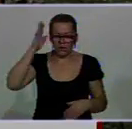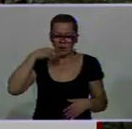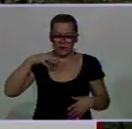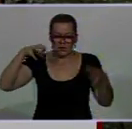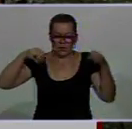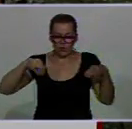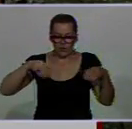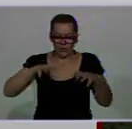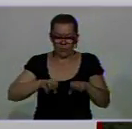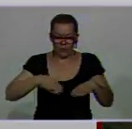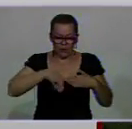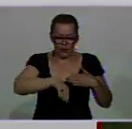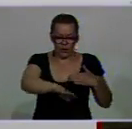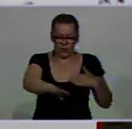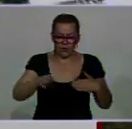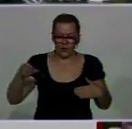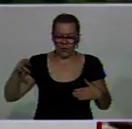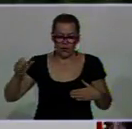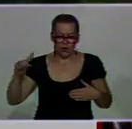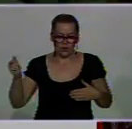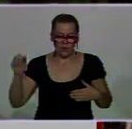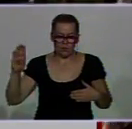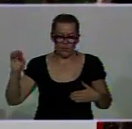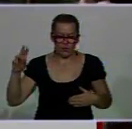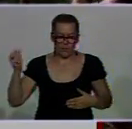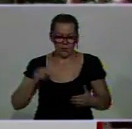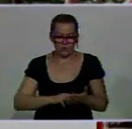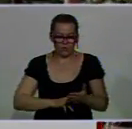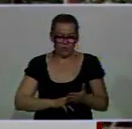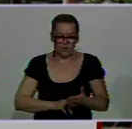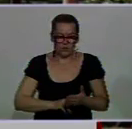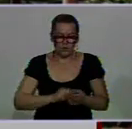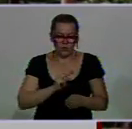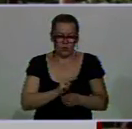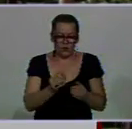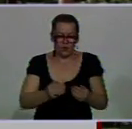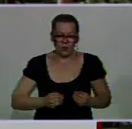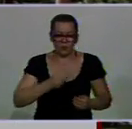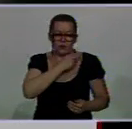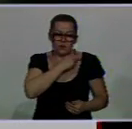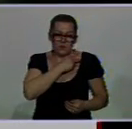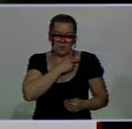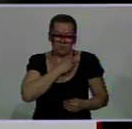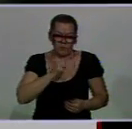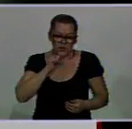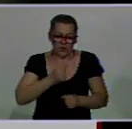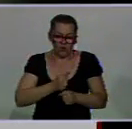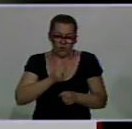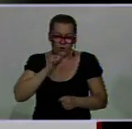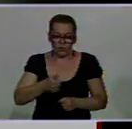luat-o la vale, la halda de steril a carierei Berbești-Vâlcea. Toate măsurile luate de autorități s-au dovedit în zadar. Am încercat